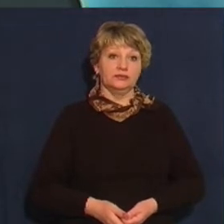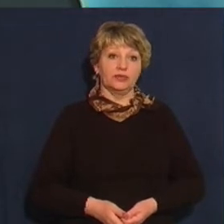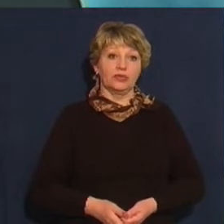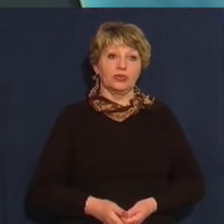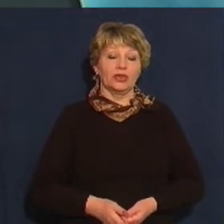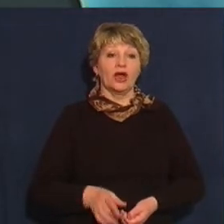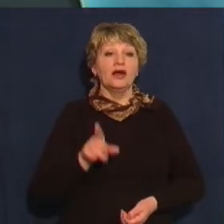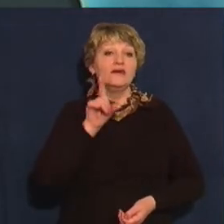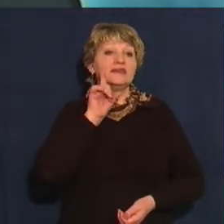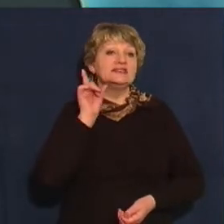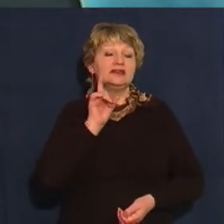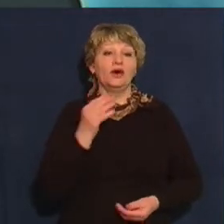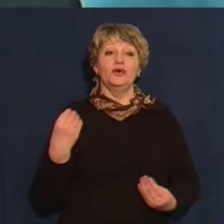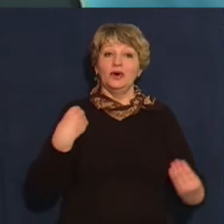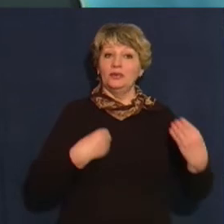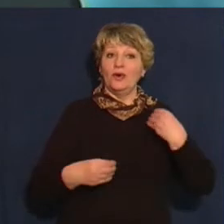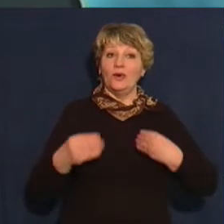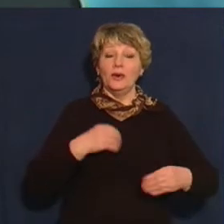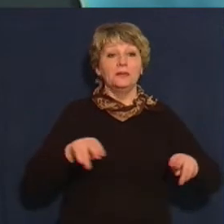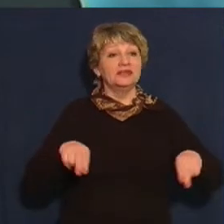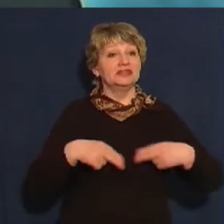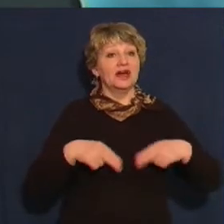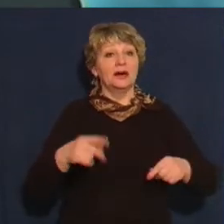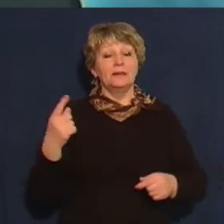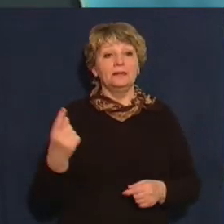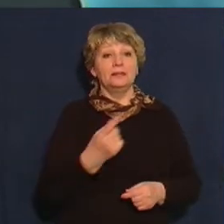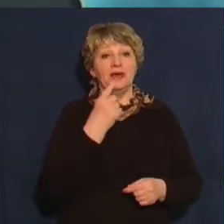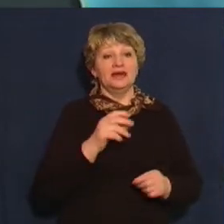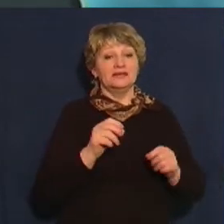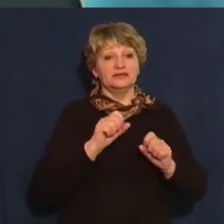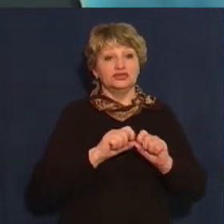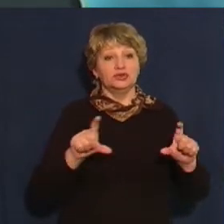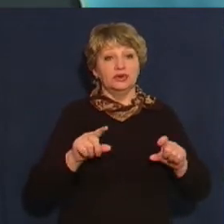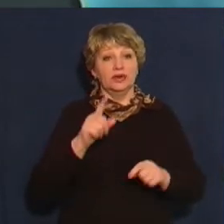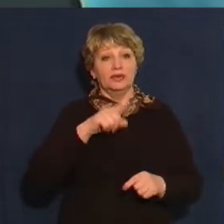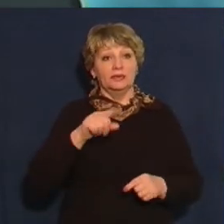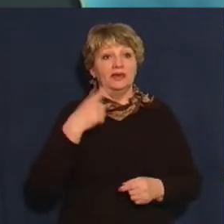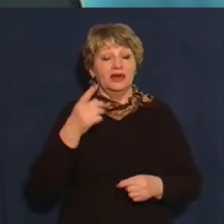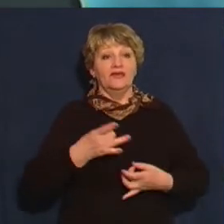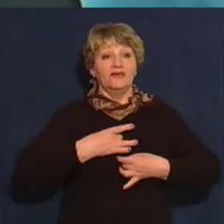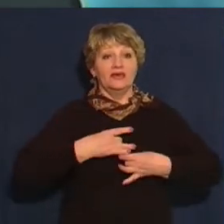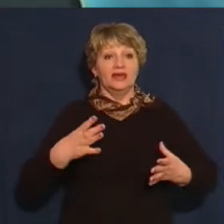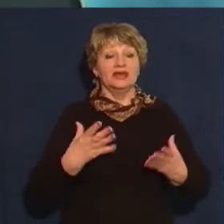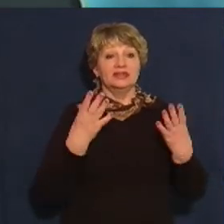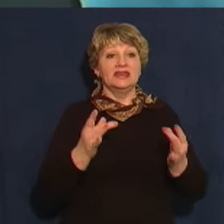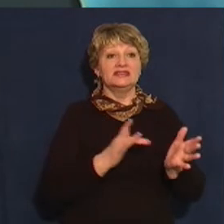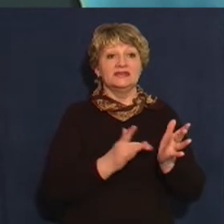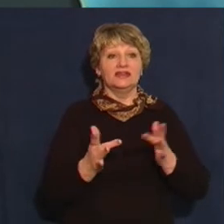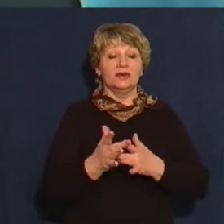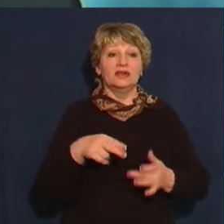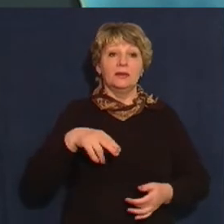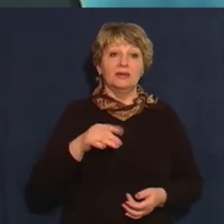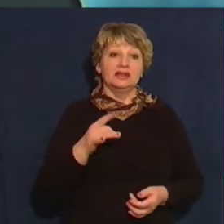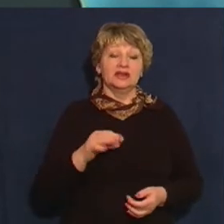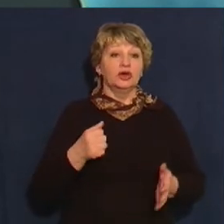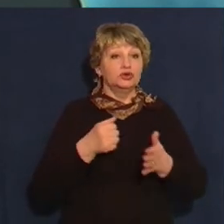У зеленому одязі ірландськими танцями у першій міській гімназії Черкас відсвяткували День Святого Патріка. До учнів закладу